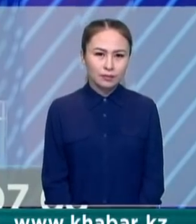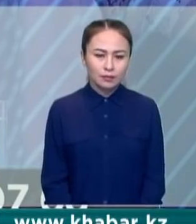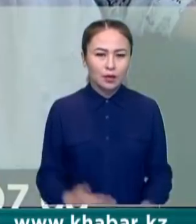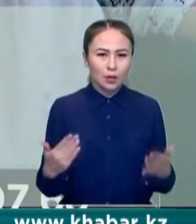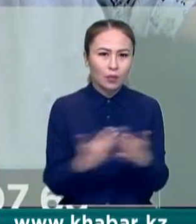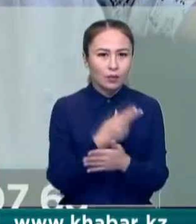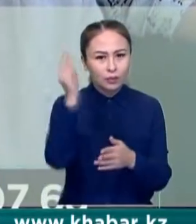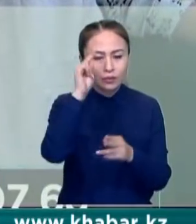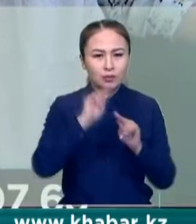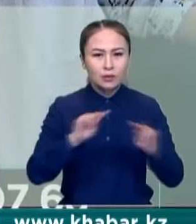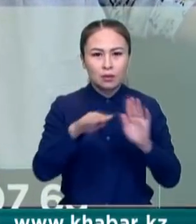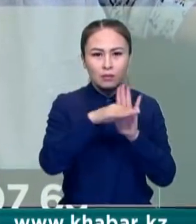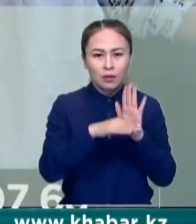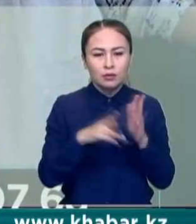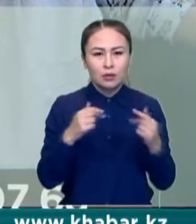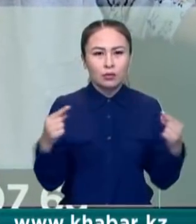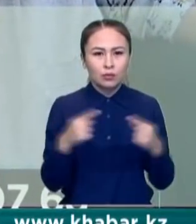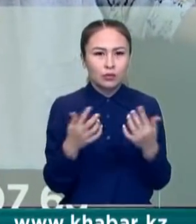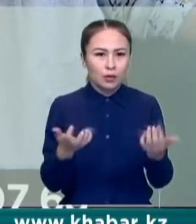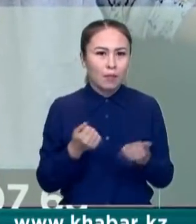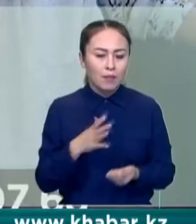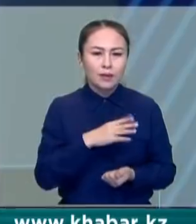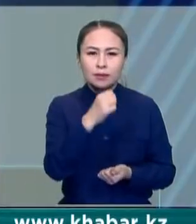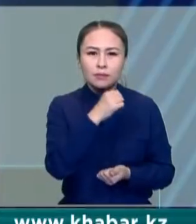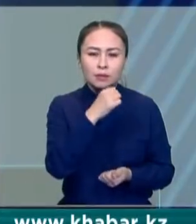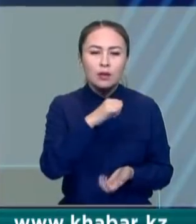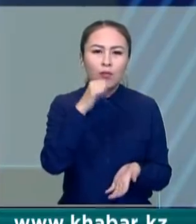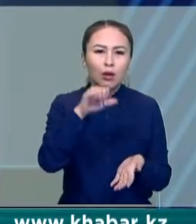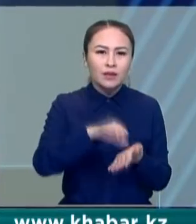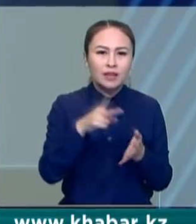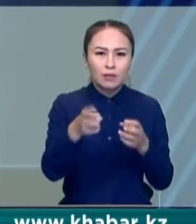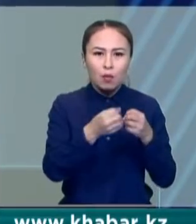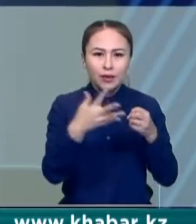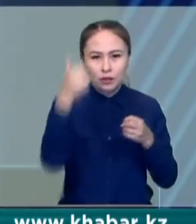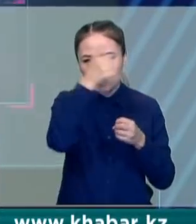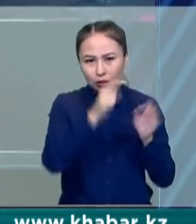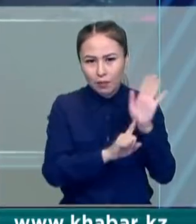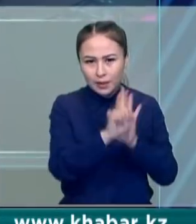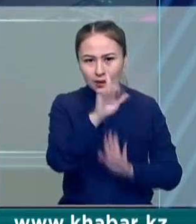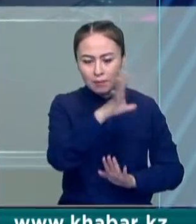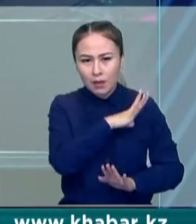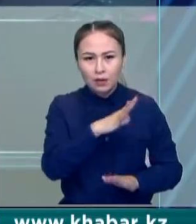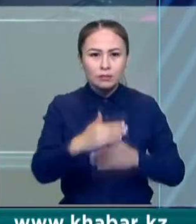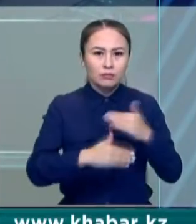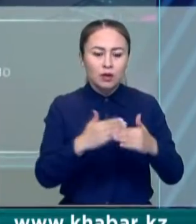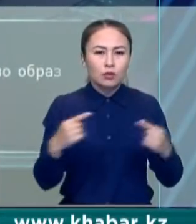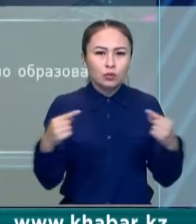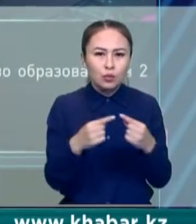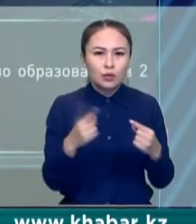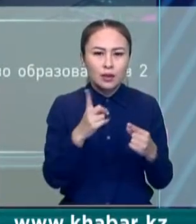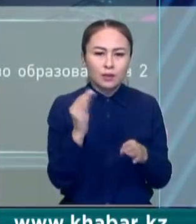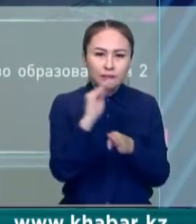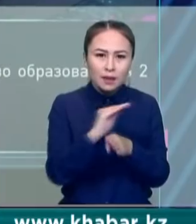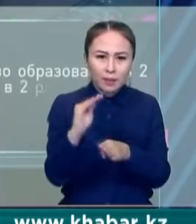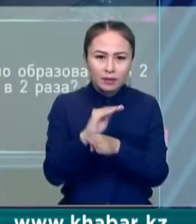Жаңартылған білім беру жүйесін қабылдадық. Бұл бойынша сынақ жұмыстары 2015 жылы басталған. Оның жетілдіретін тұстары бар деген